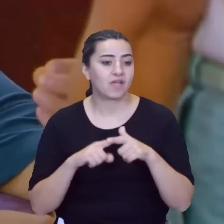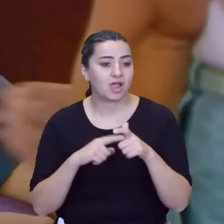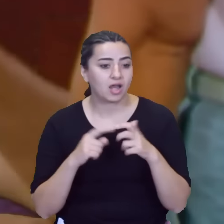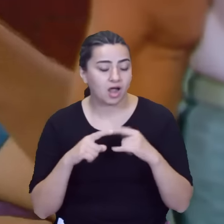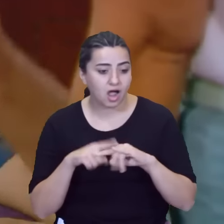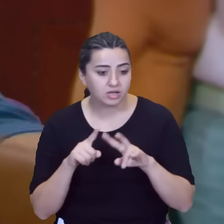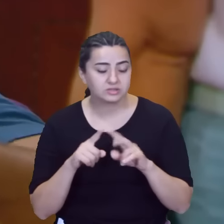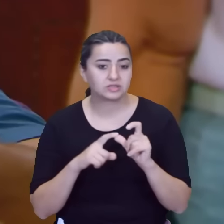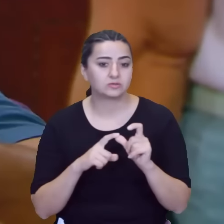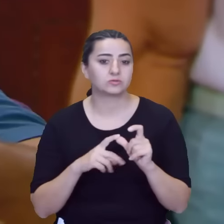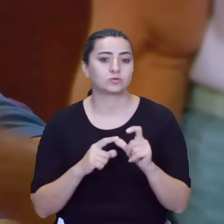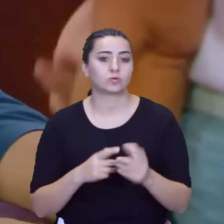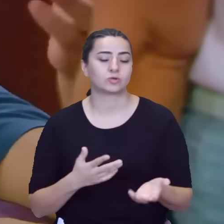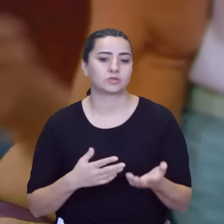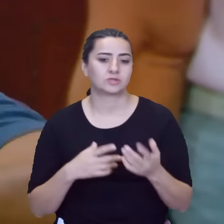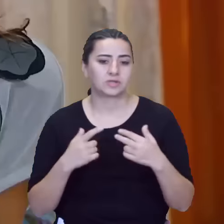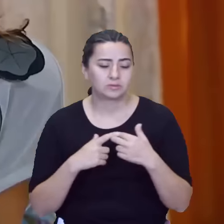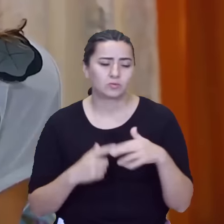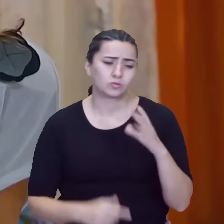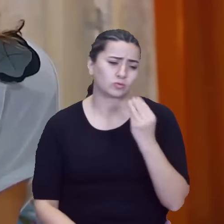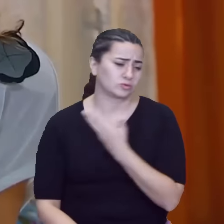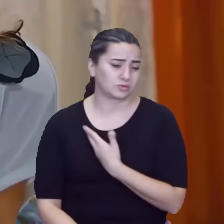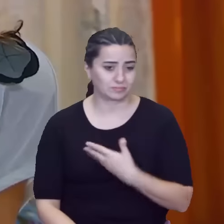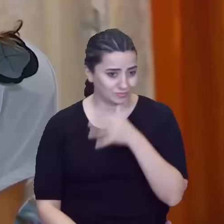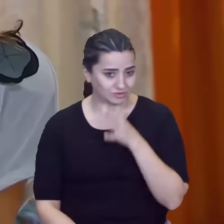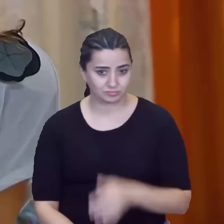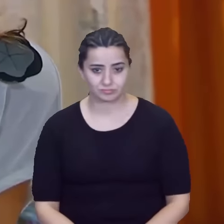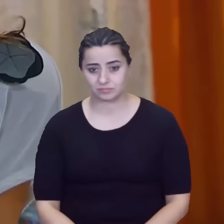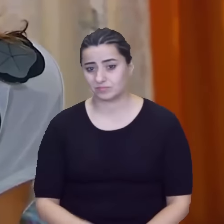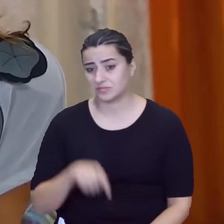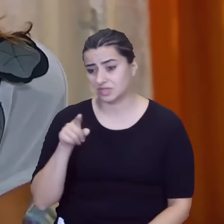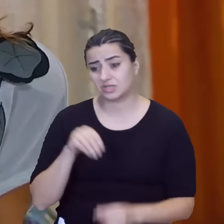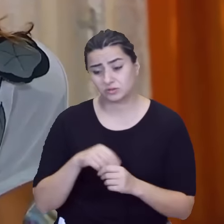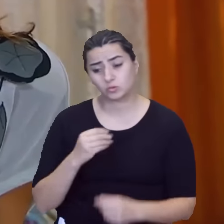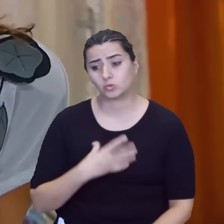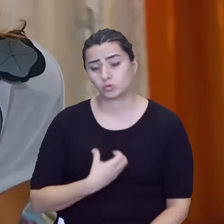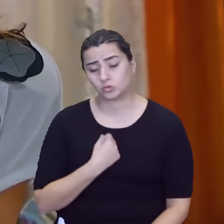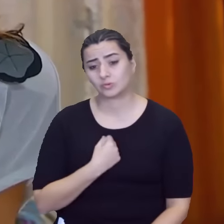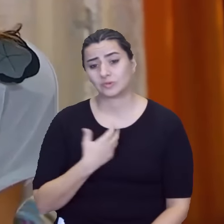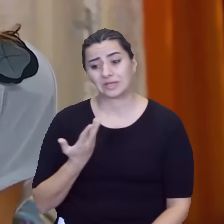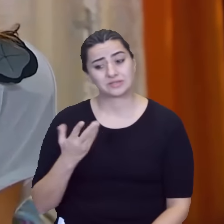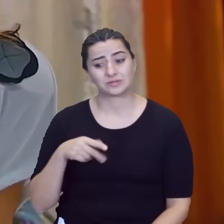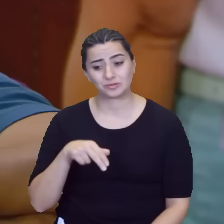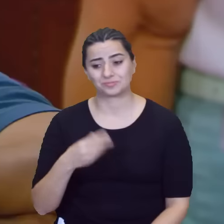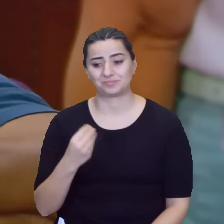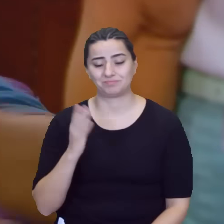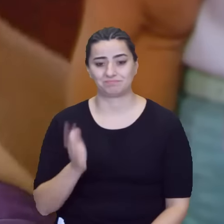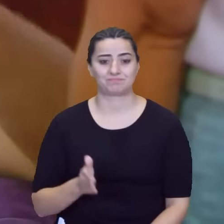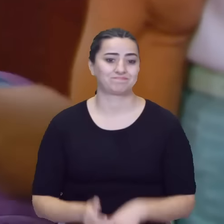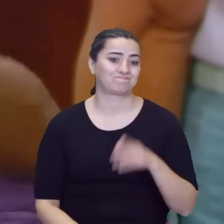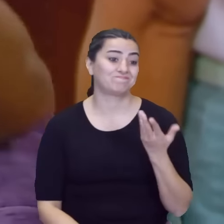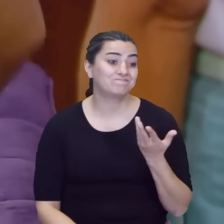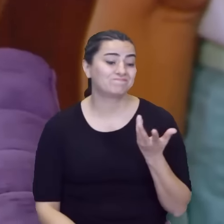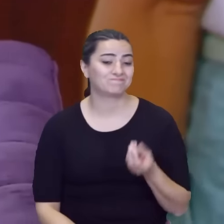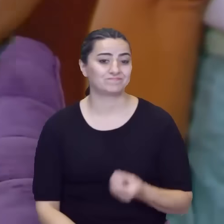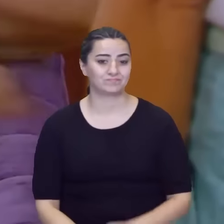ya. Rasim Öztekin ya. Çok severim biliyorsun. Ya ya. Senin için çok üzülüyorum yani. Keşke yürüyebilseydin Ahmetciğim. Ya keşke